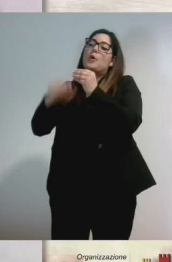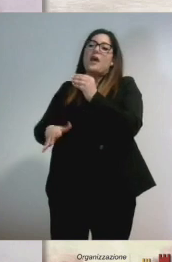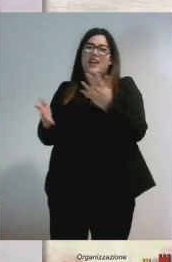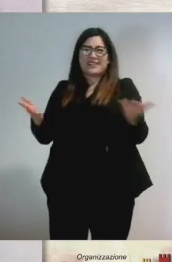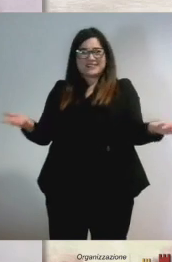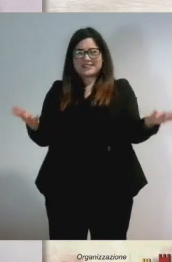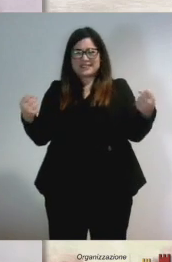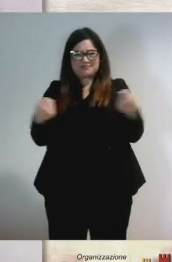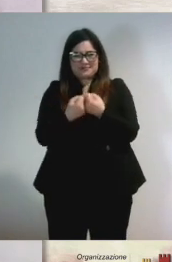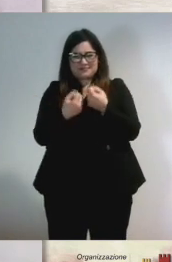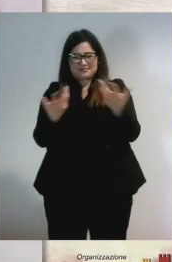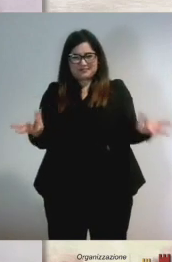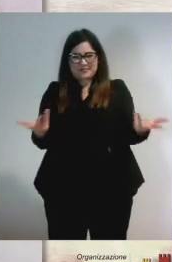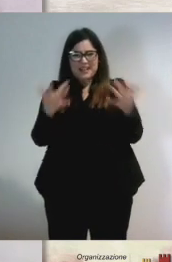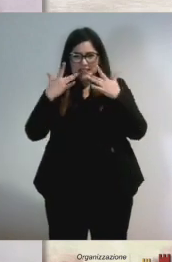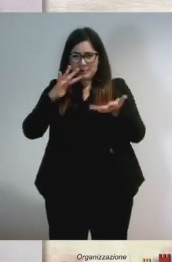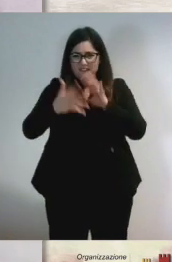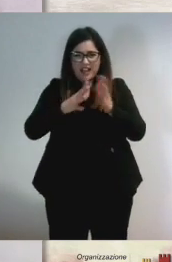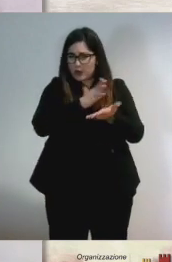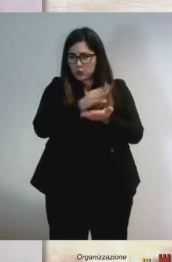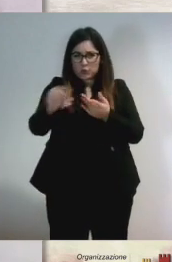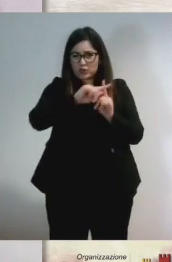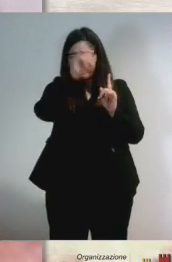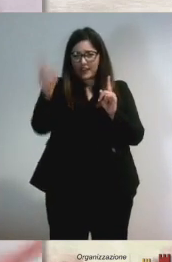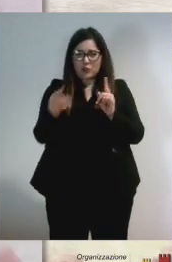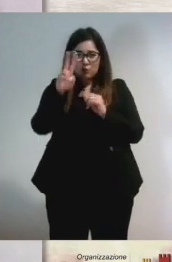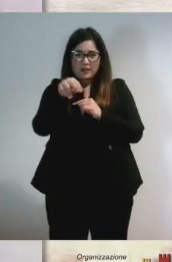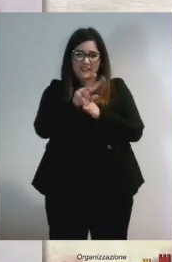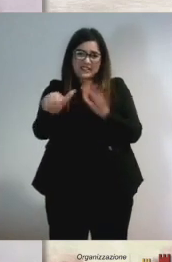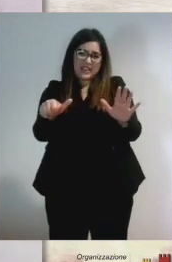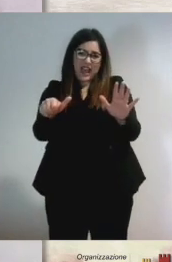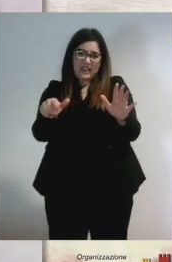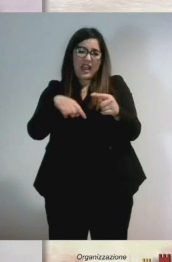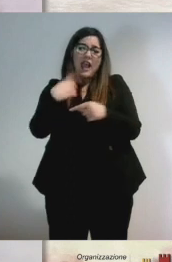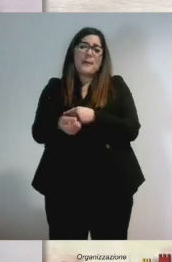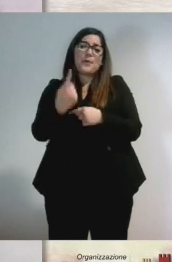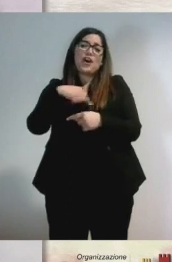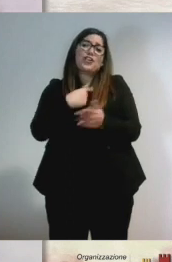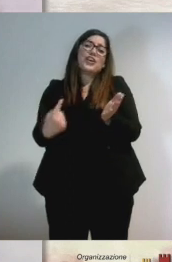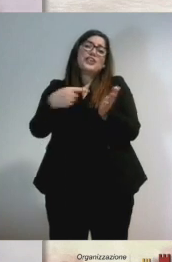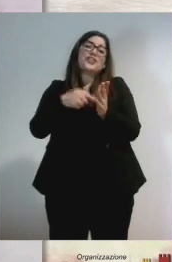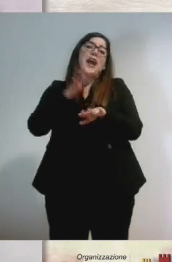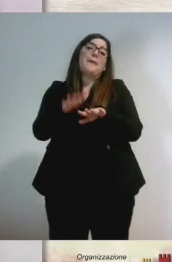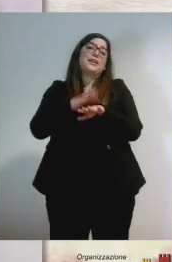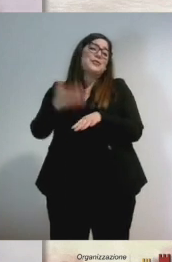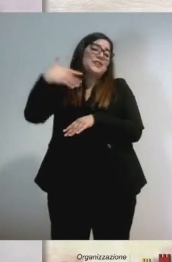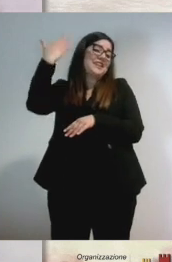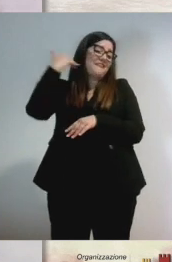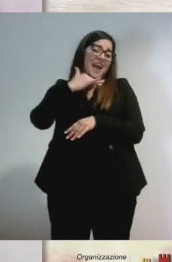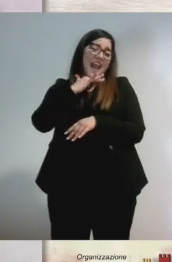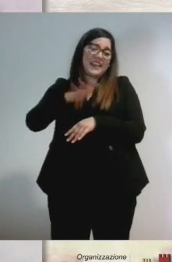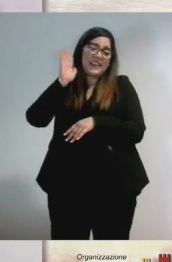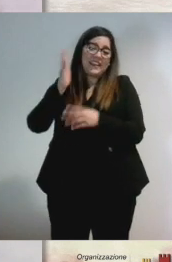semplifichiamo tutto fino al 2026 e poi magari torniamo alle Vecchie alle Vecchie regole però